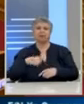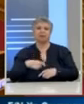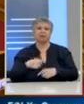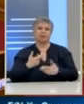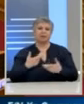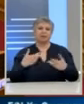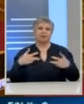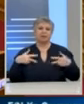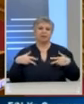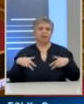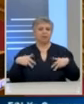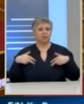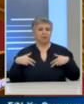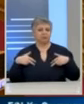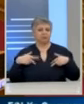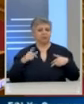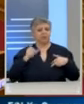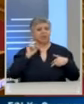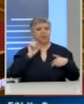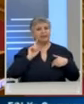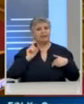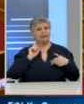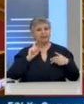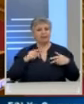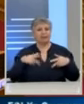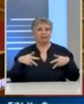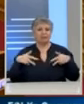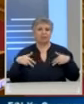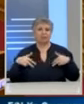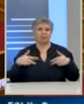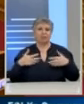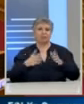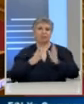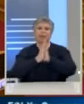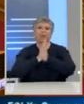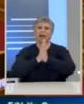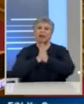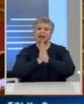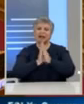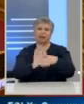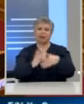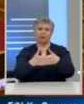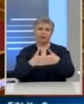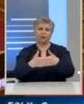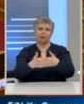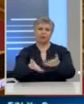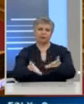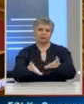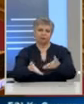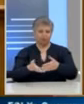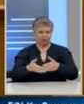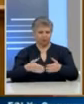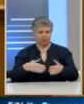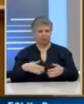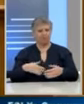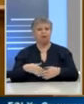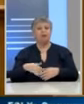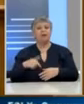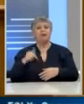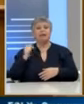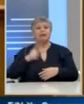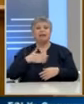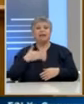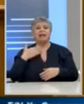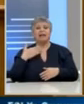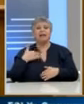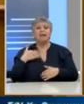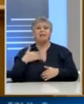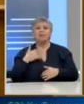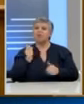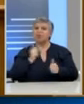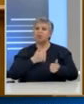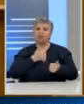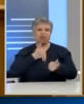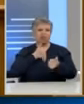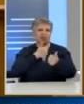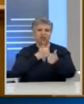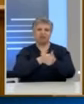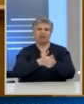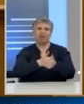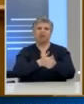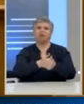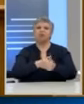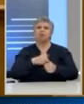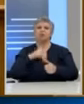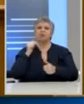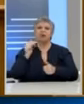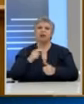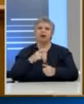παρακαλώ κυρία Υπουργέ, να κλείσετε. Δεν πρόκειται να ακολουθήσουμε κανένα δρόμο και καμία φρασιολογία για success